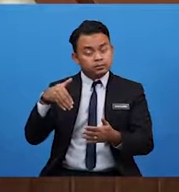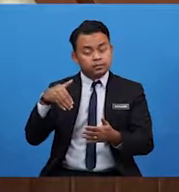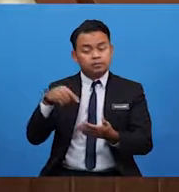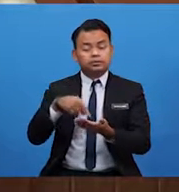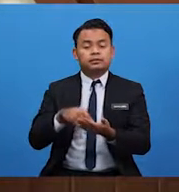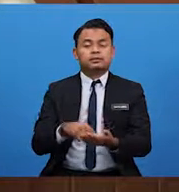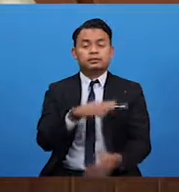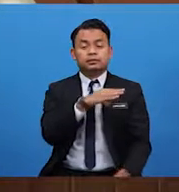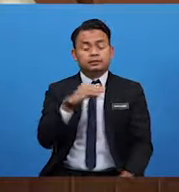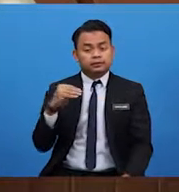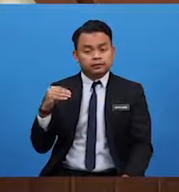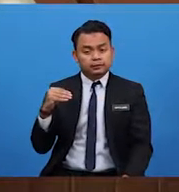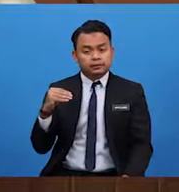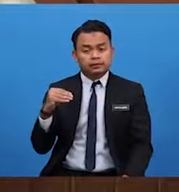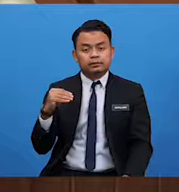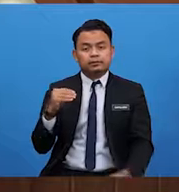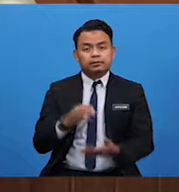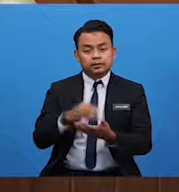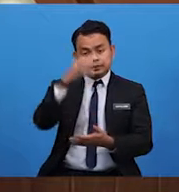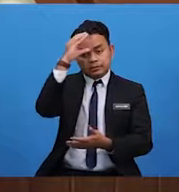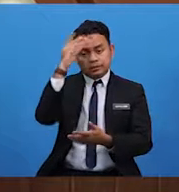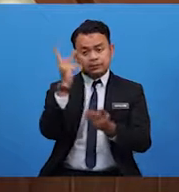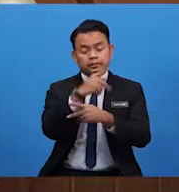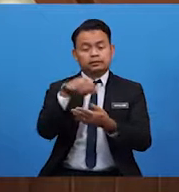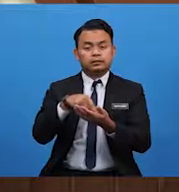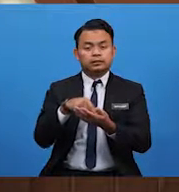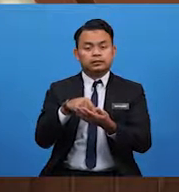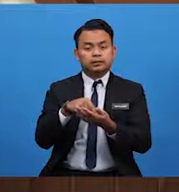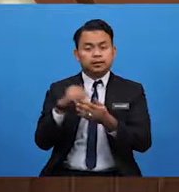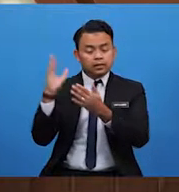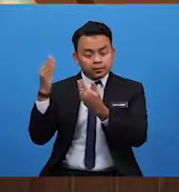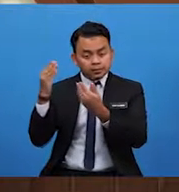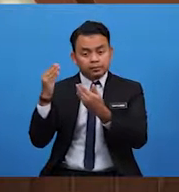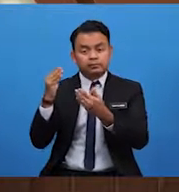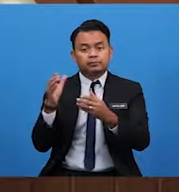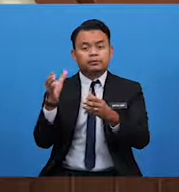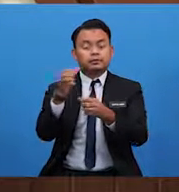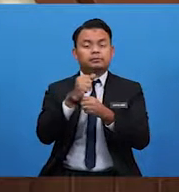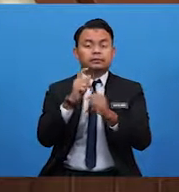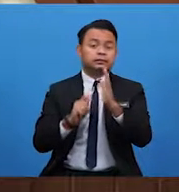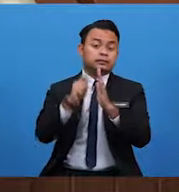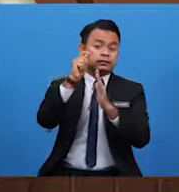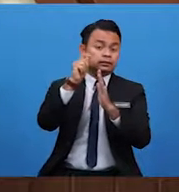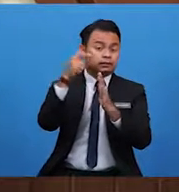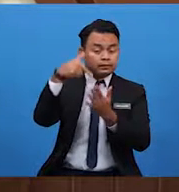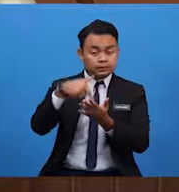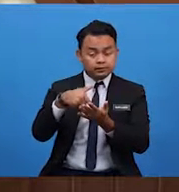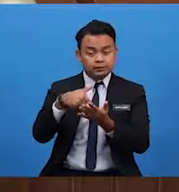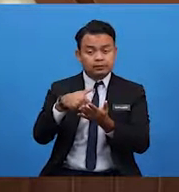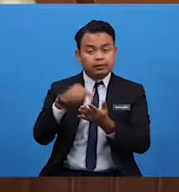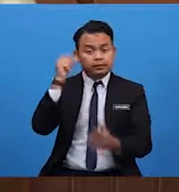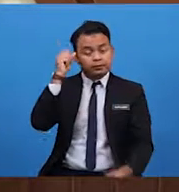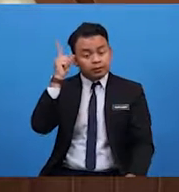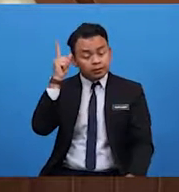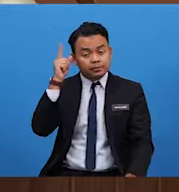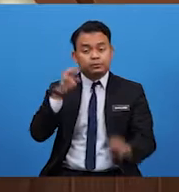sesi pembelajaran ini diharapkan akan dapat meningkatkan lagi kefahaman murid-murid semua.